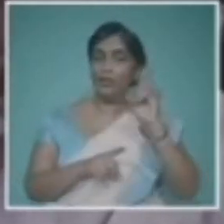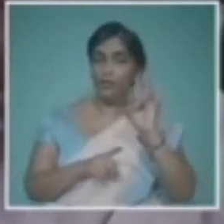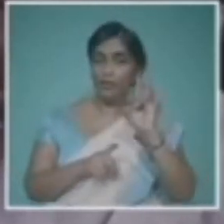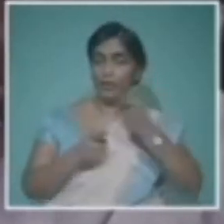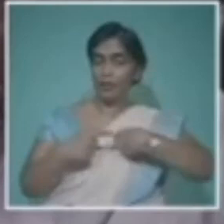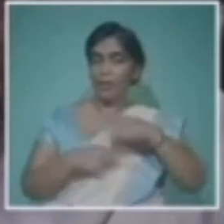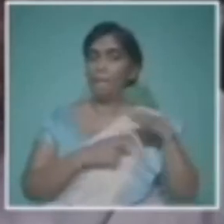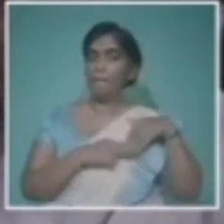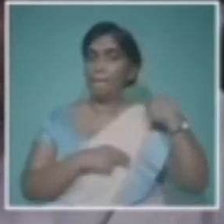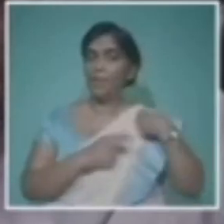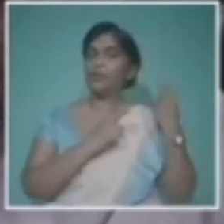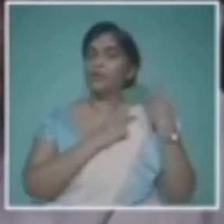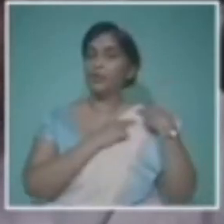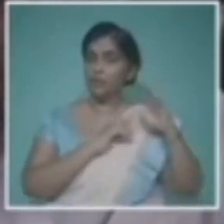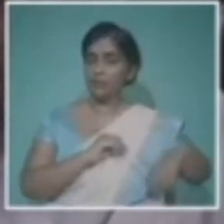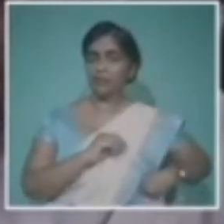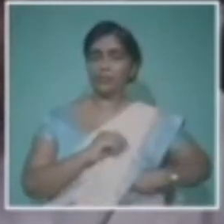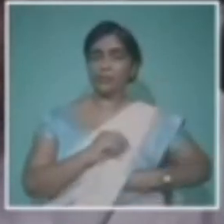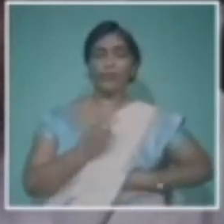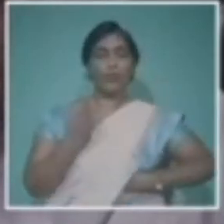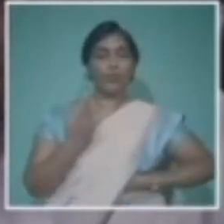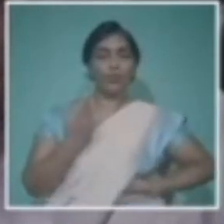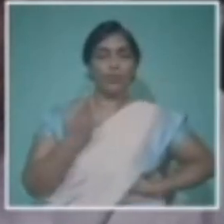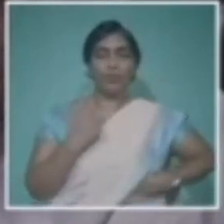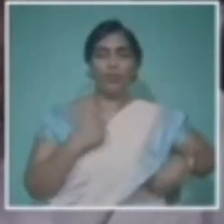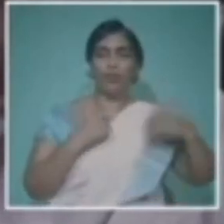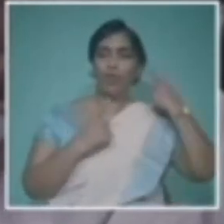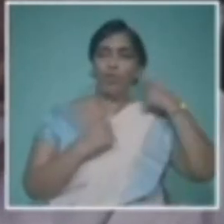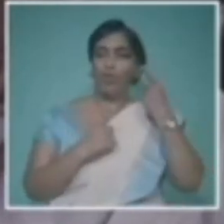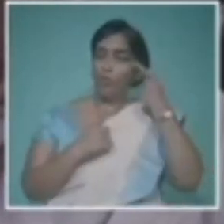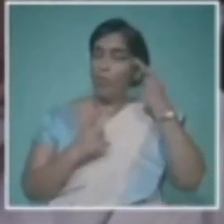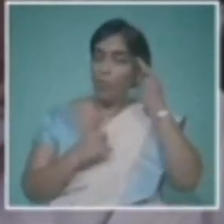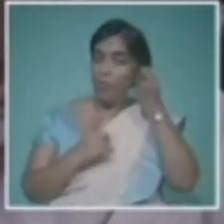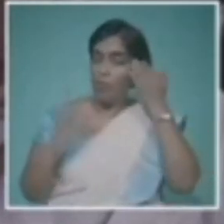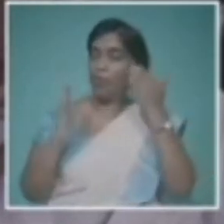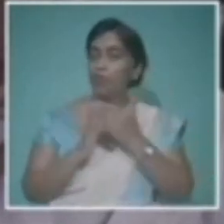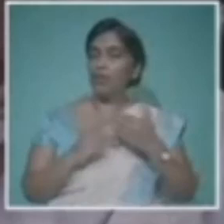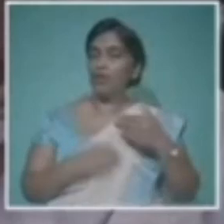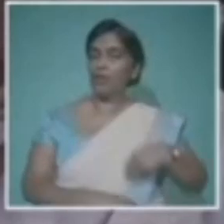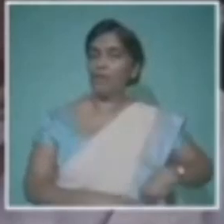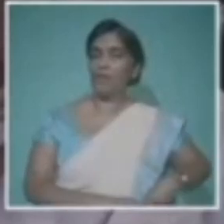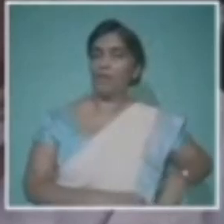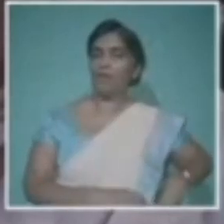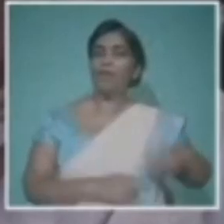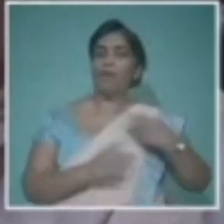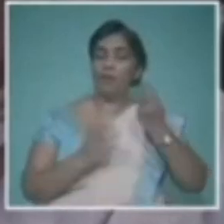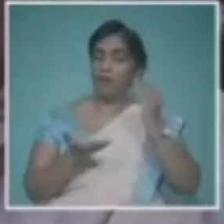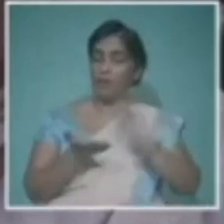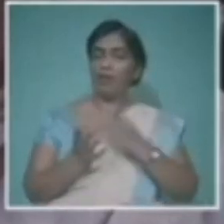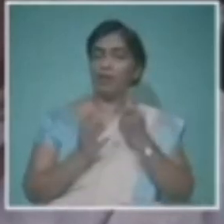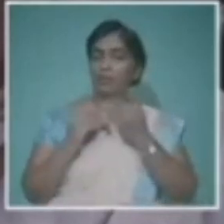දෙනාගේ ප්‍රධාන වගකීම තමයි මූල්‍ය පිළිබඳ වගකීම. ඒක තමයි මේ අයවැය ඉදිරිපත් කරන්න නැවත අයවැයක්